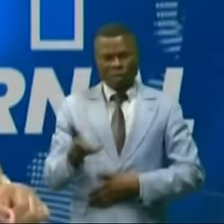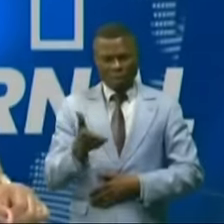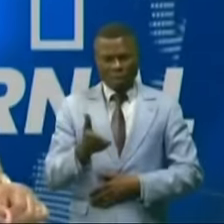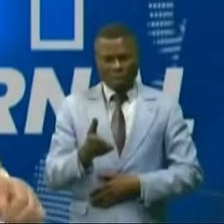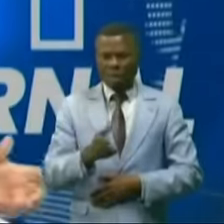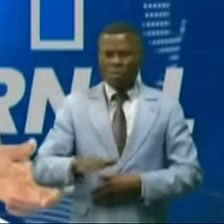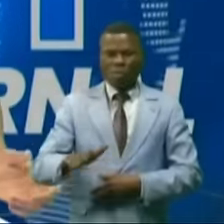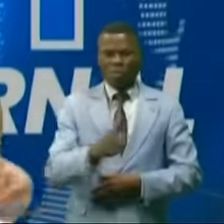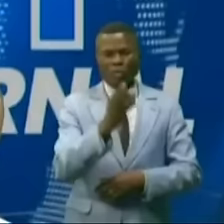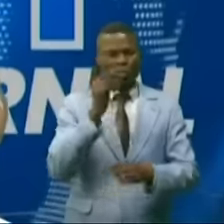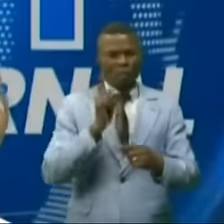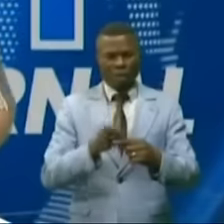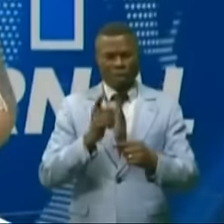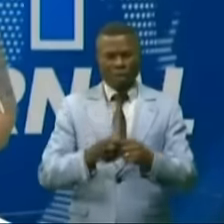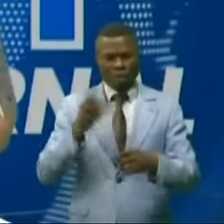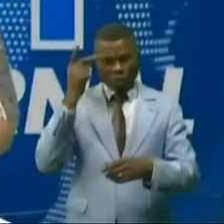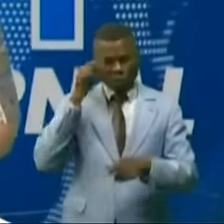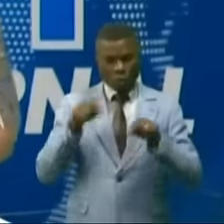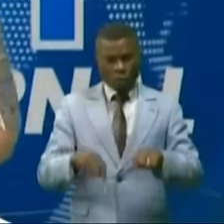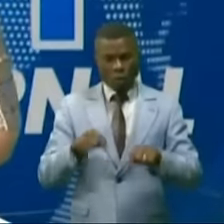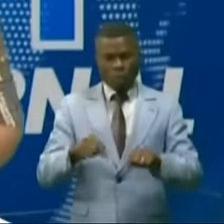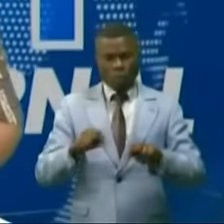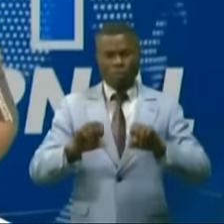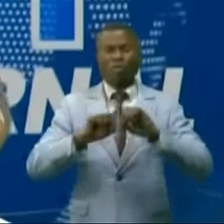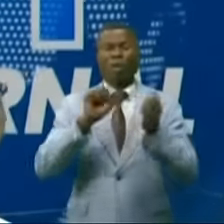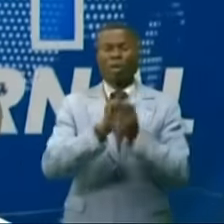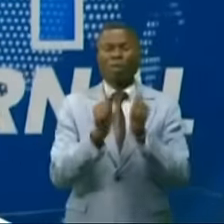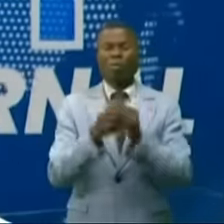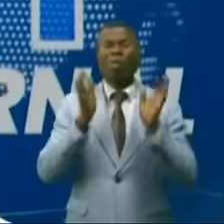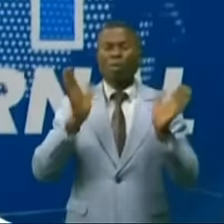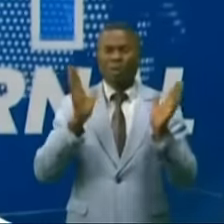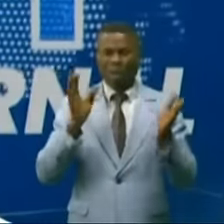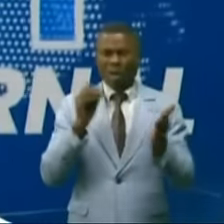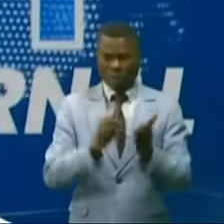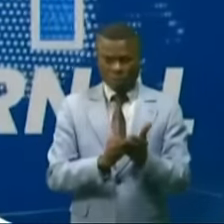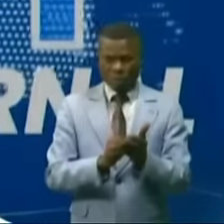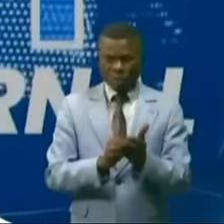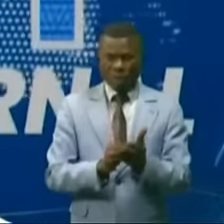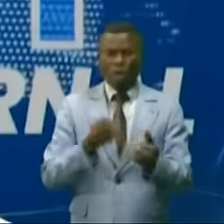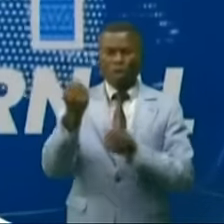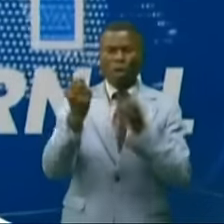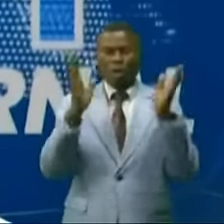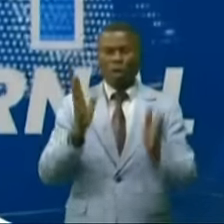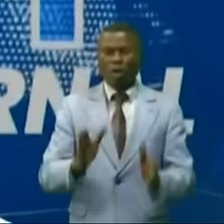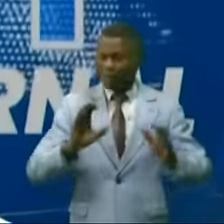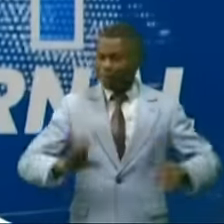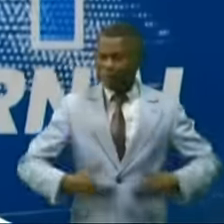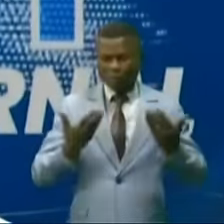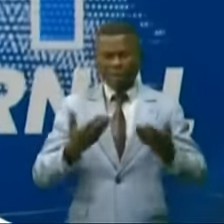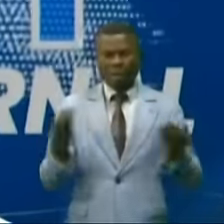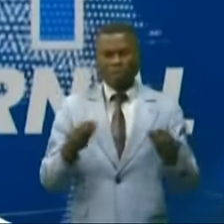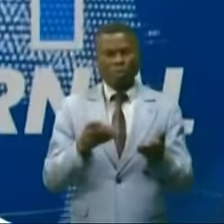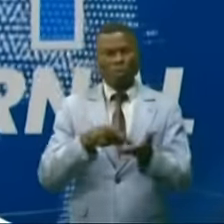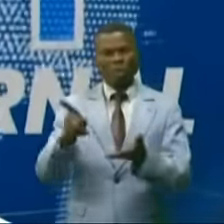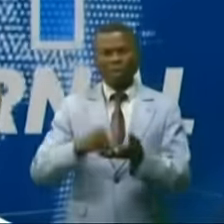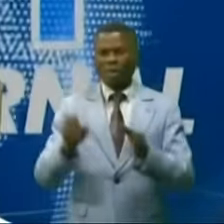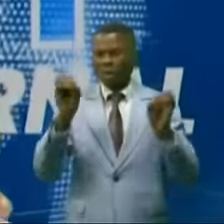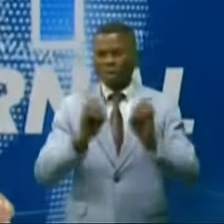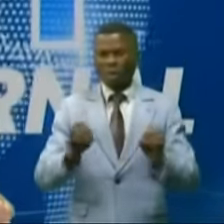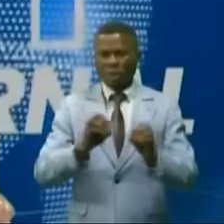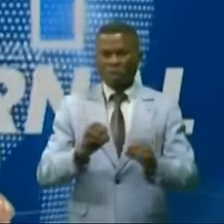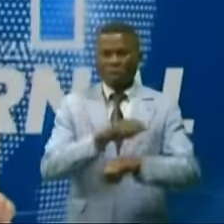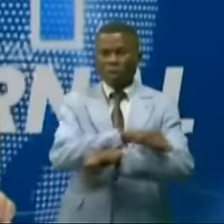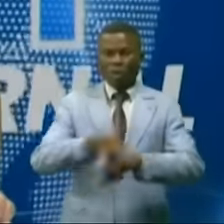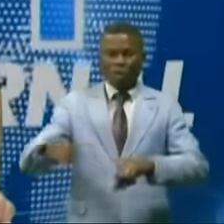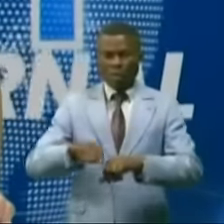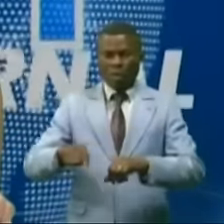en commun dans la capitale. Aujourd'hui, la situation s'est aggravée encore. Les chauffeurs en colère ont manifesté devant le